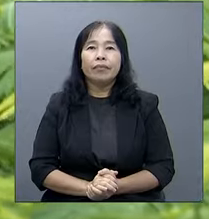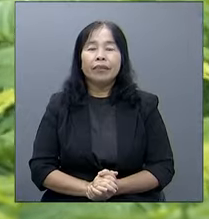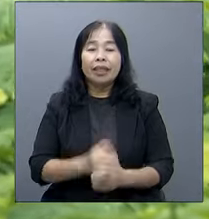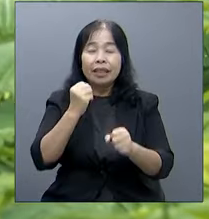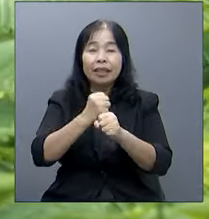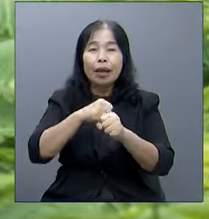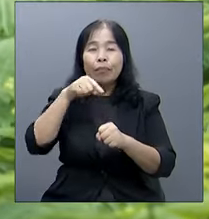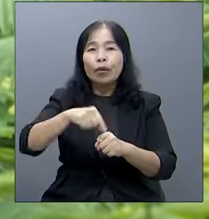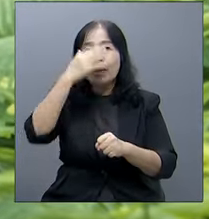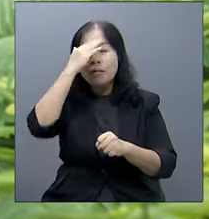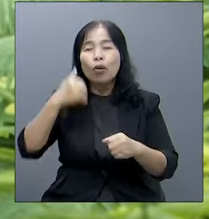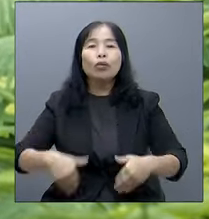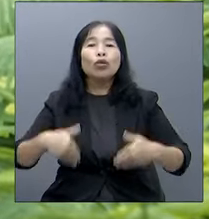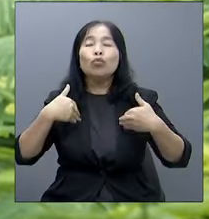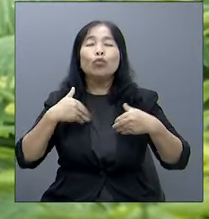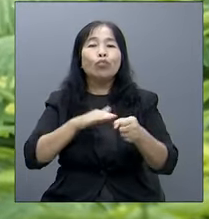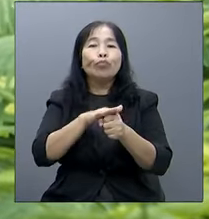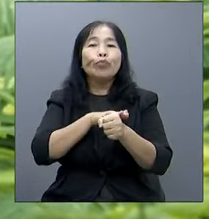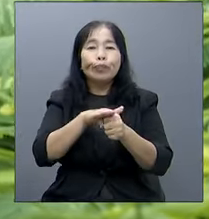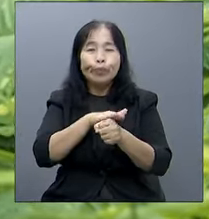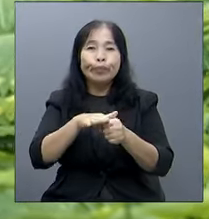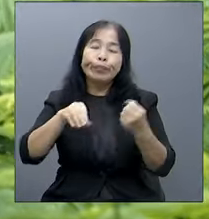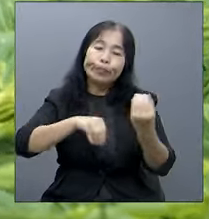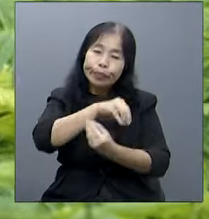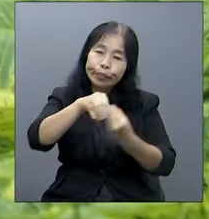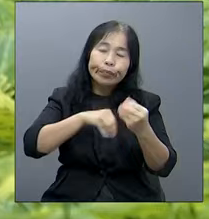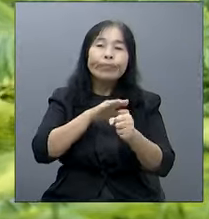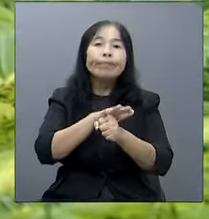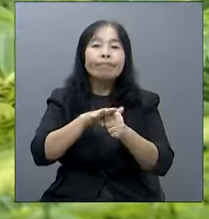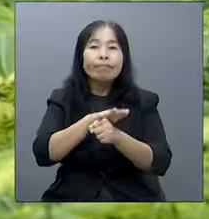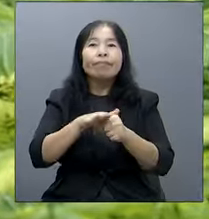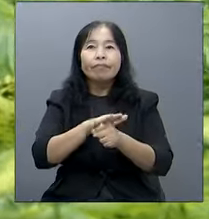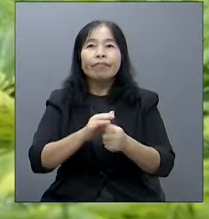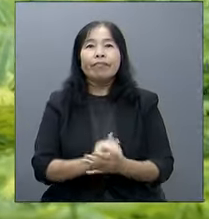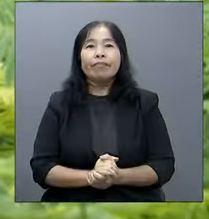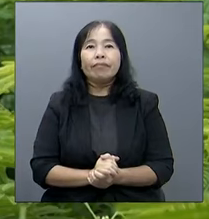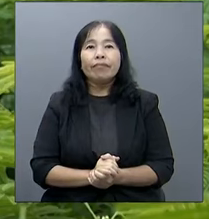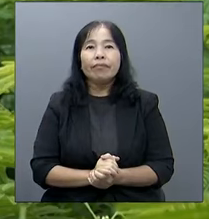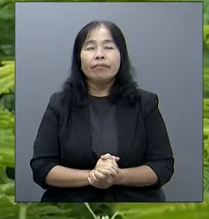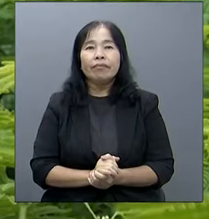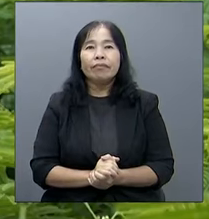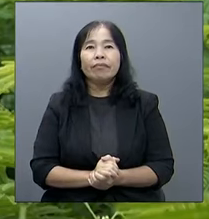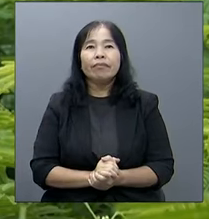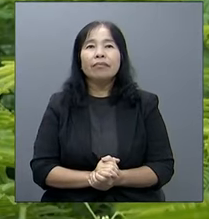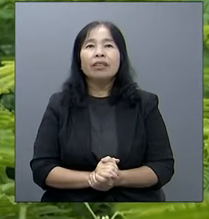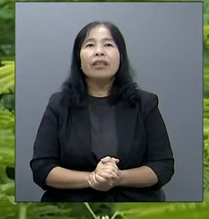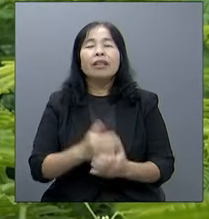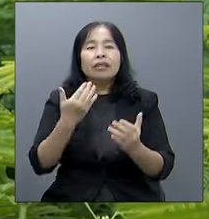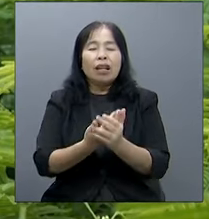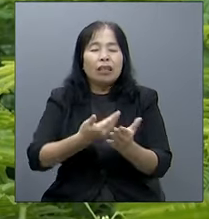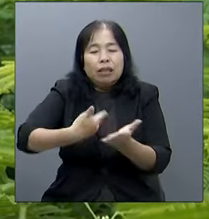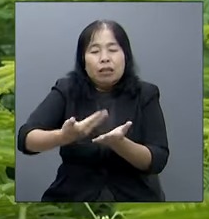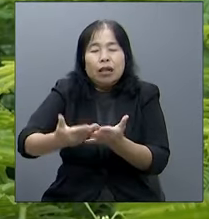handle้าชีวิตแบบพอเพียงประเจ้าอยู่กับไดอยส่ายมาก